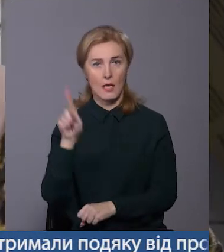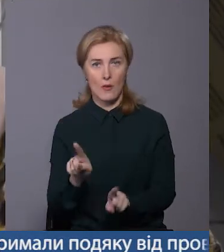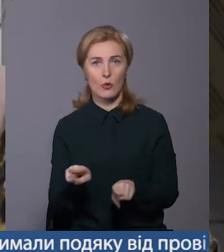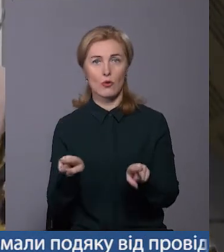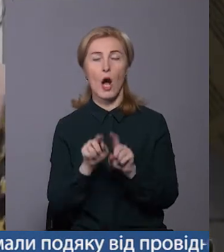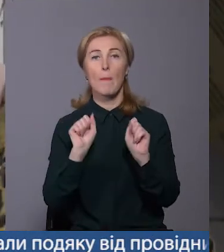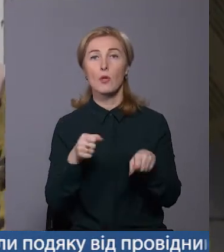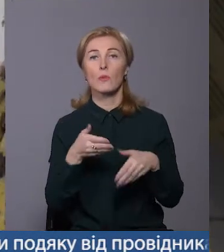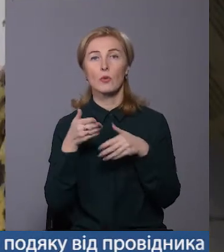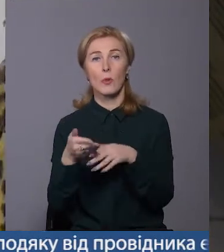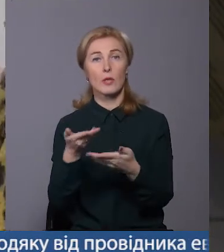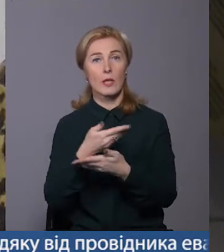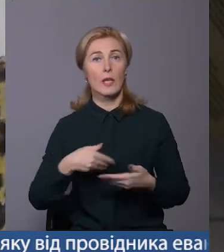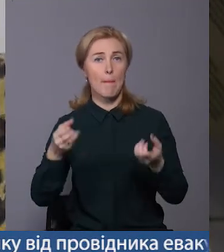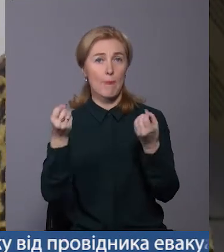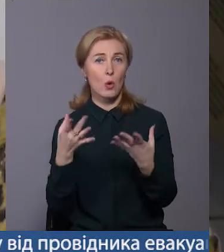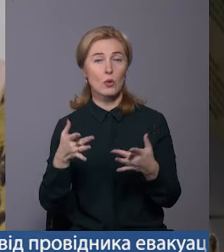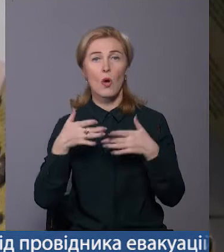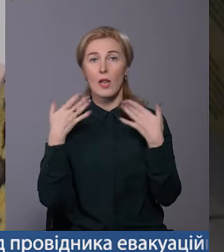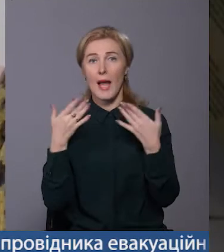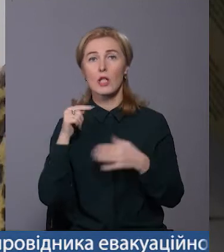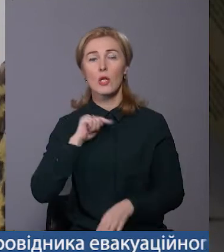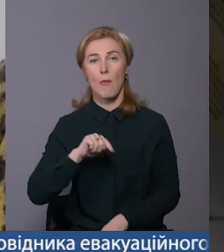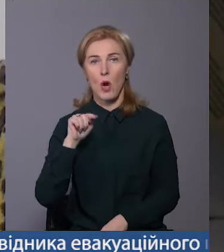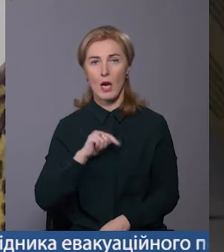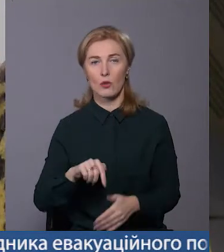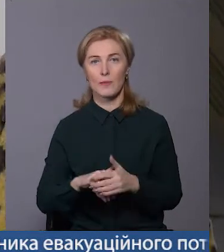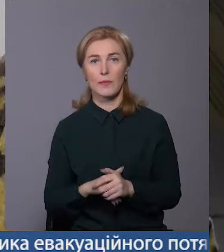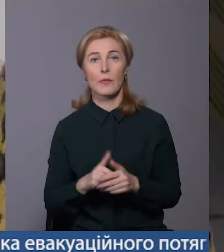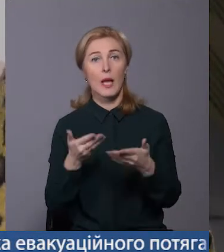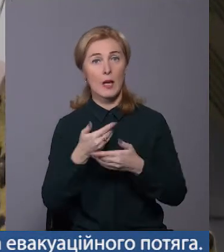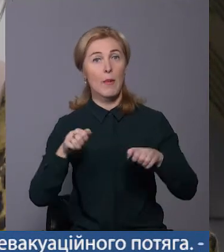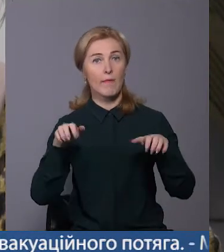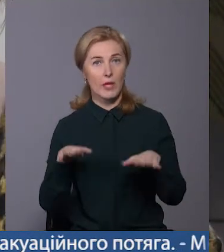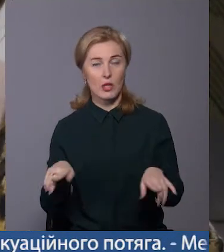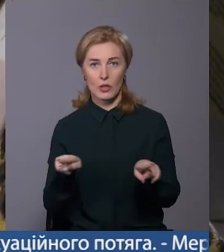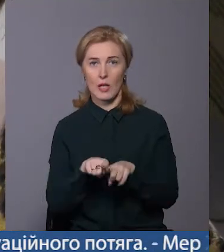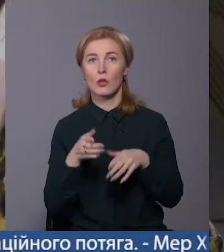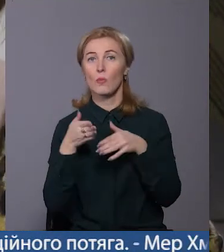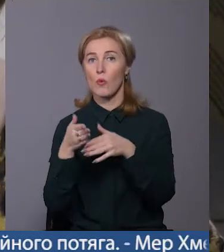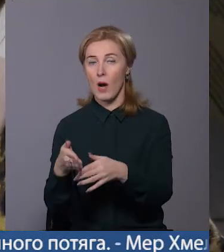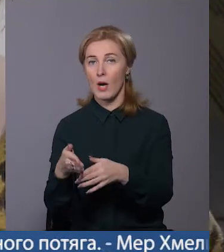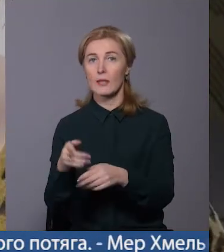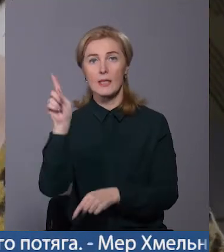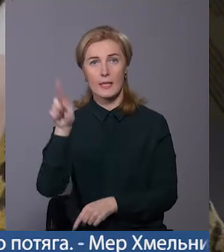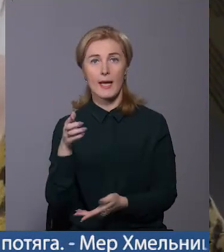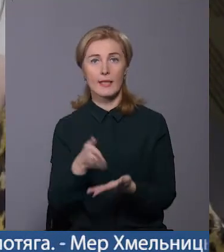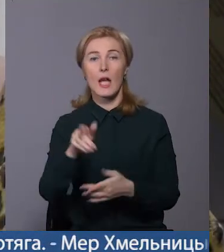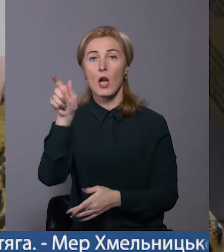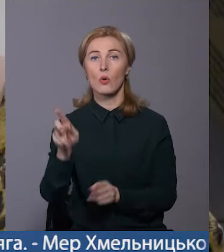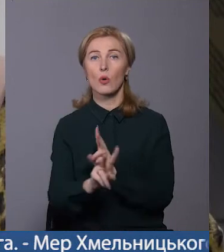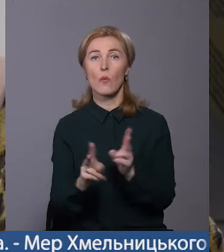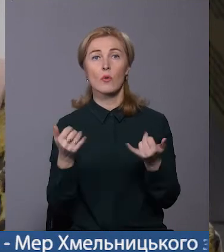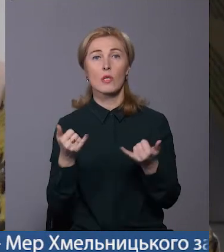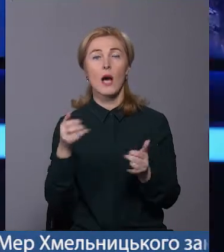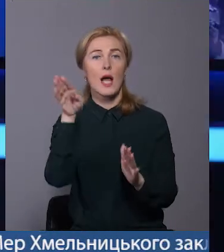можемо допомогти, нам стає просто легше морально. Тому ми і вирішили так допомагати, тому що, знаєте, є люди, яким зараз набагато